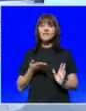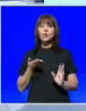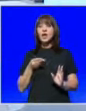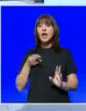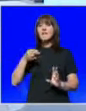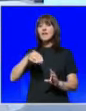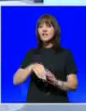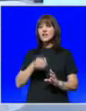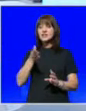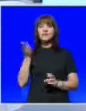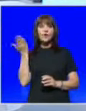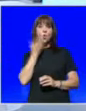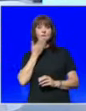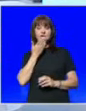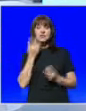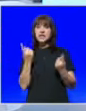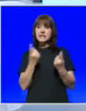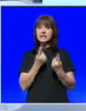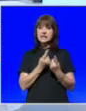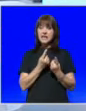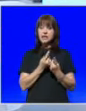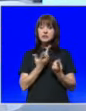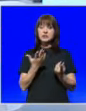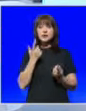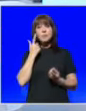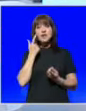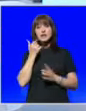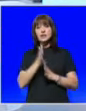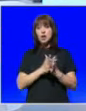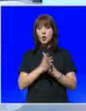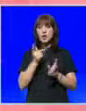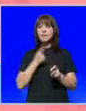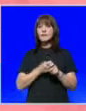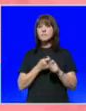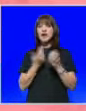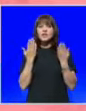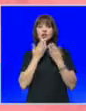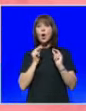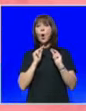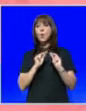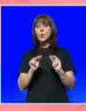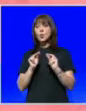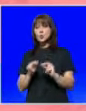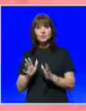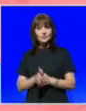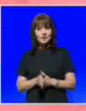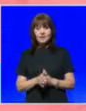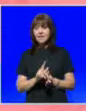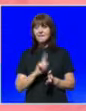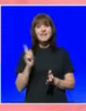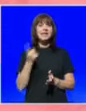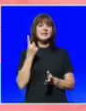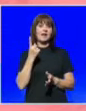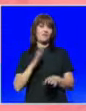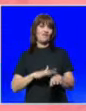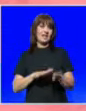се срещат с младите хора, да провеждат различни курсове и образователни процеси? По принцип не е оставено само в ръцете на